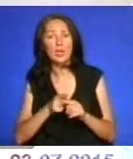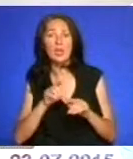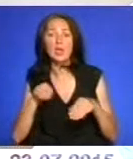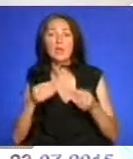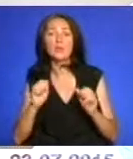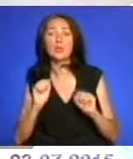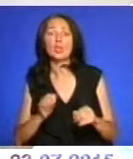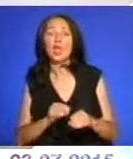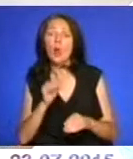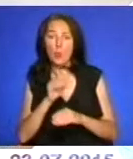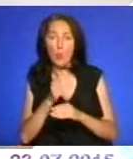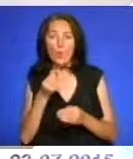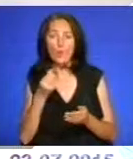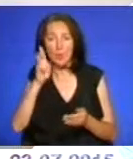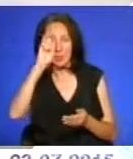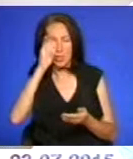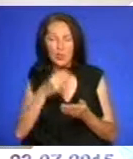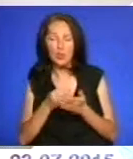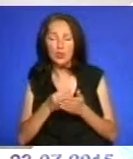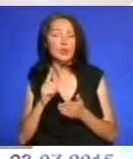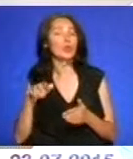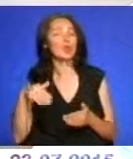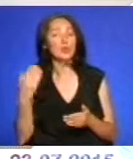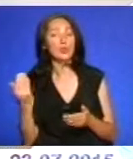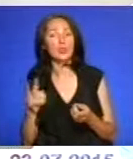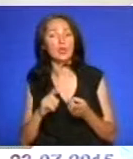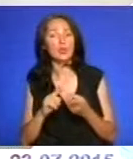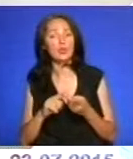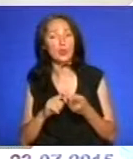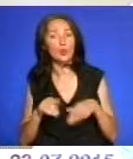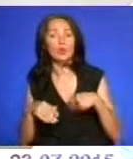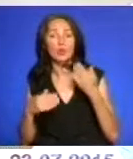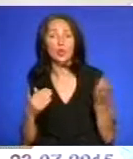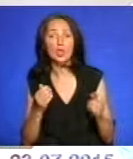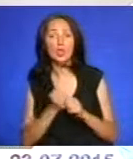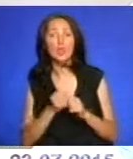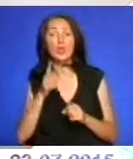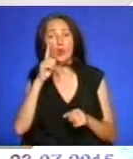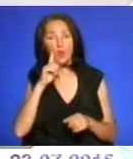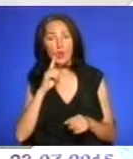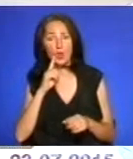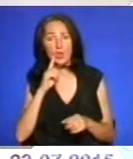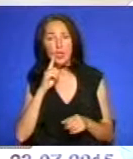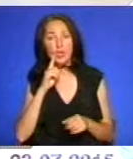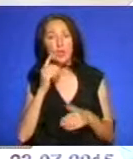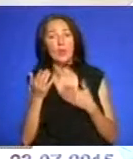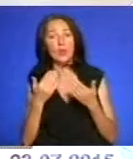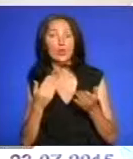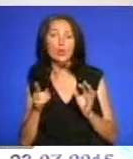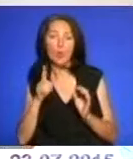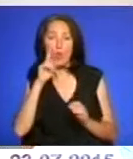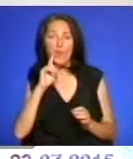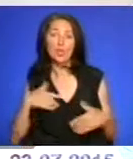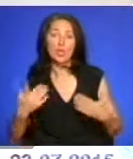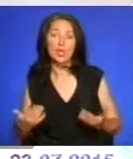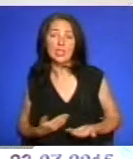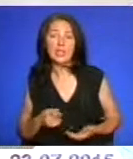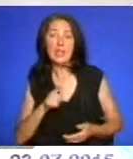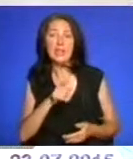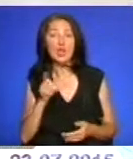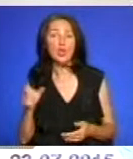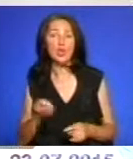з однієї сторони, а з іншої сторони зробити комфортним, відносно комфортним життя тих людей,